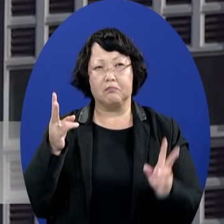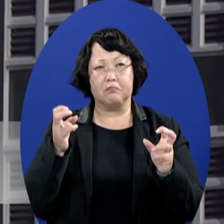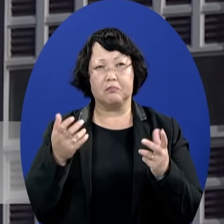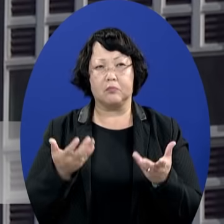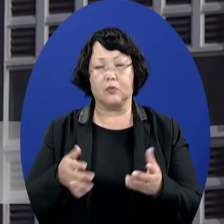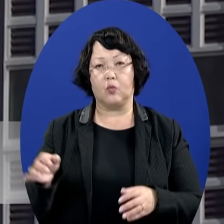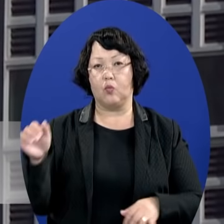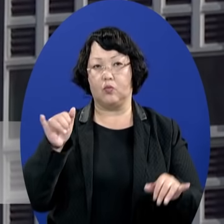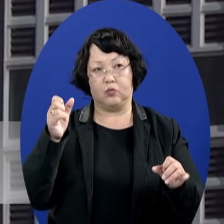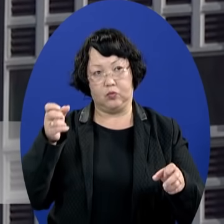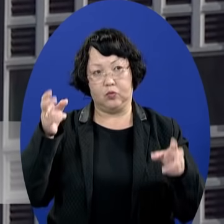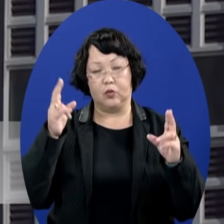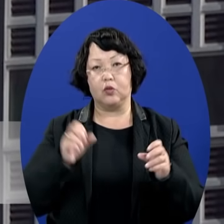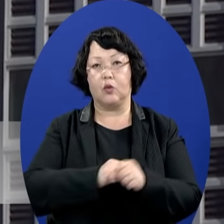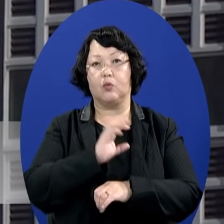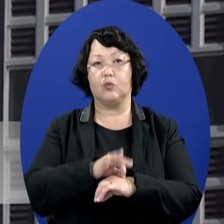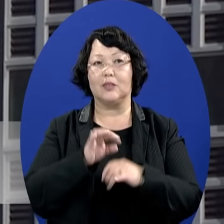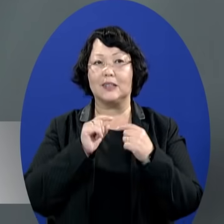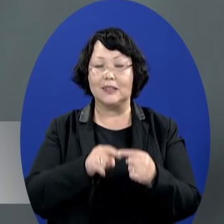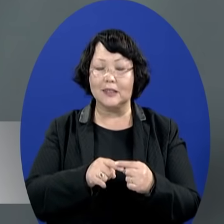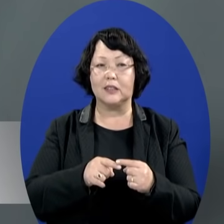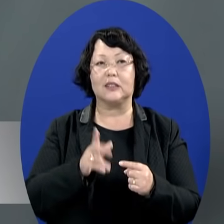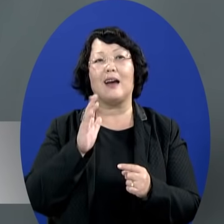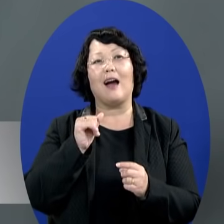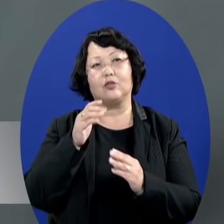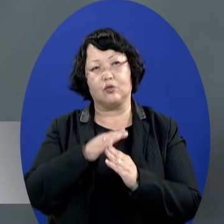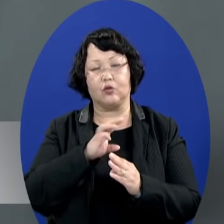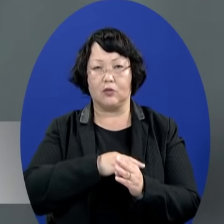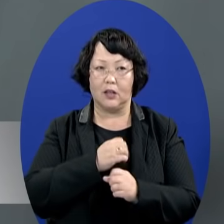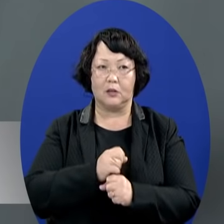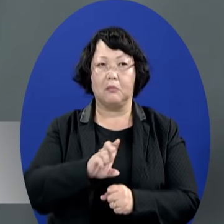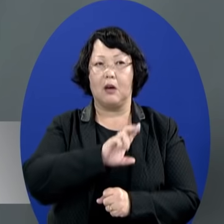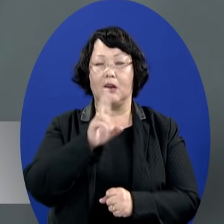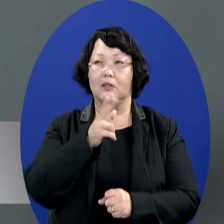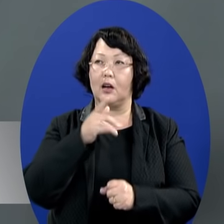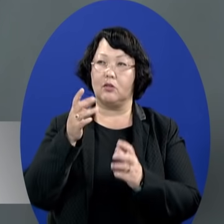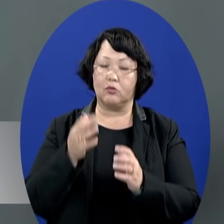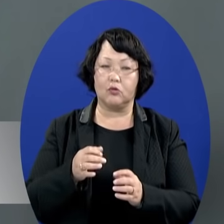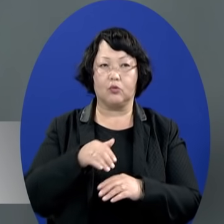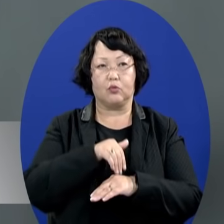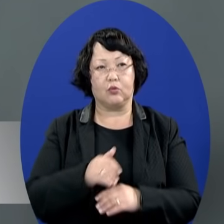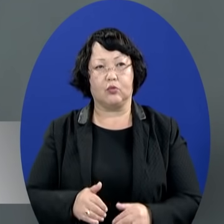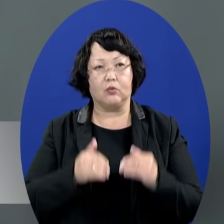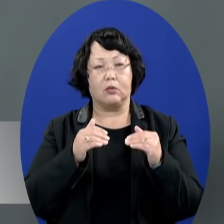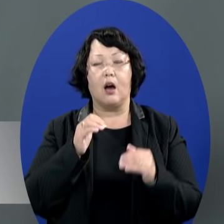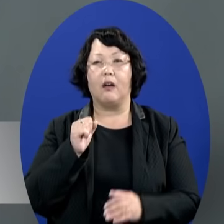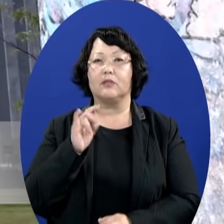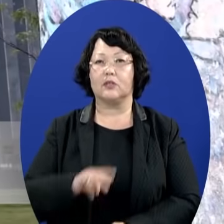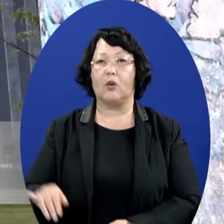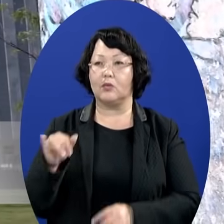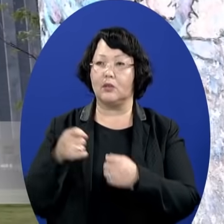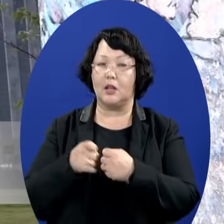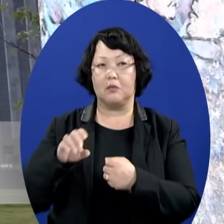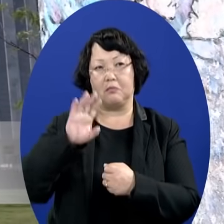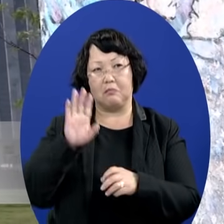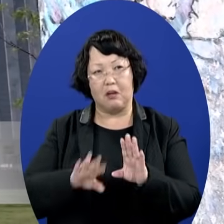бол улс орнуудын удирдагчид цар тахлын эсрэг хийж байгаа тэмцэл, байгаль цагуурын өөрчлөлт, доктортой хөгжлөс гадна Афганистаны нөхцөл байдал,